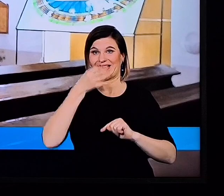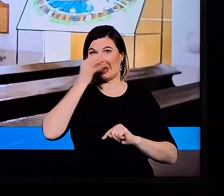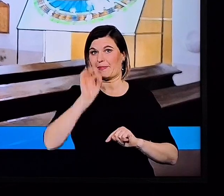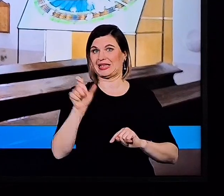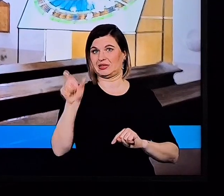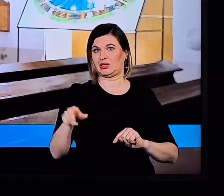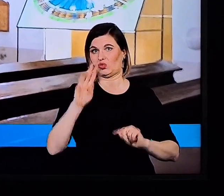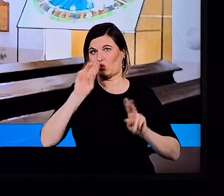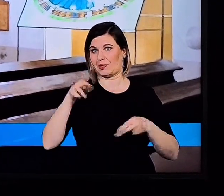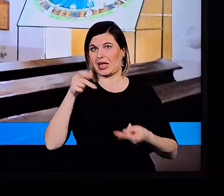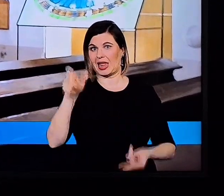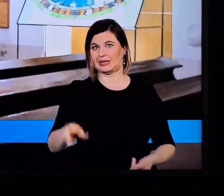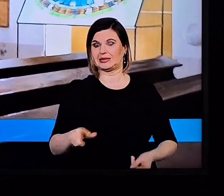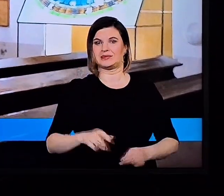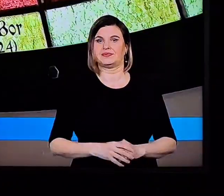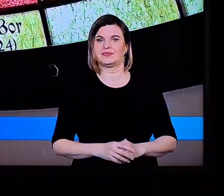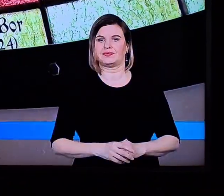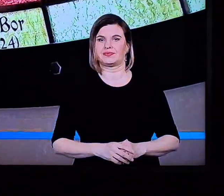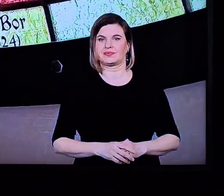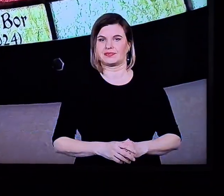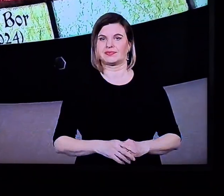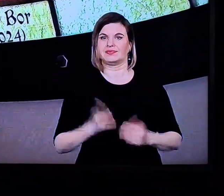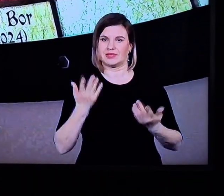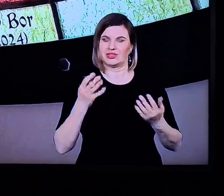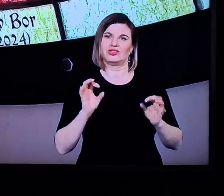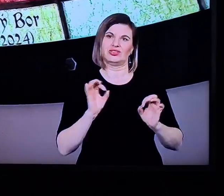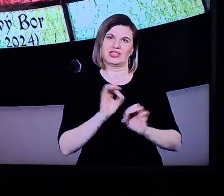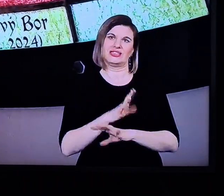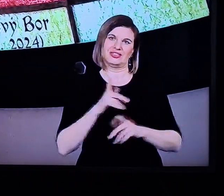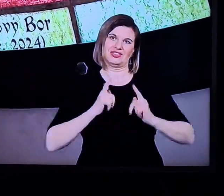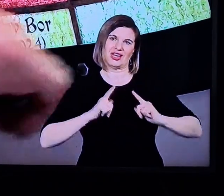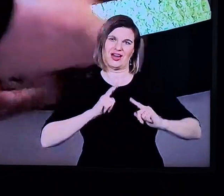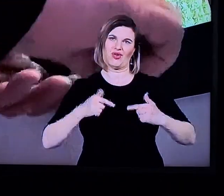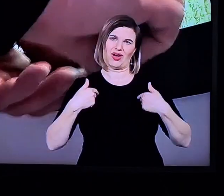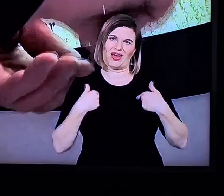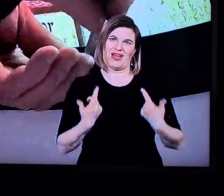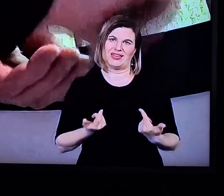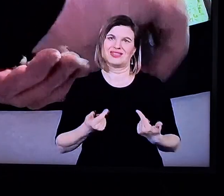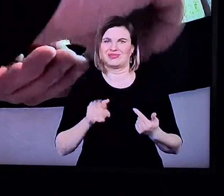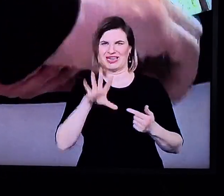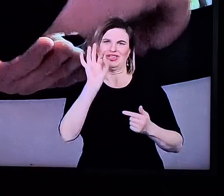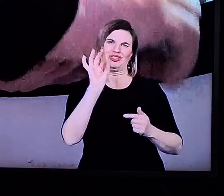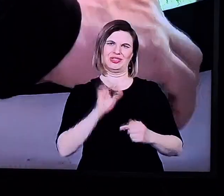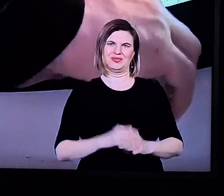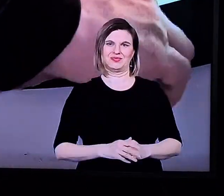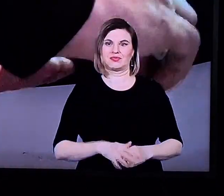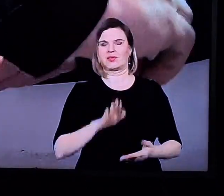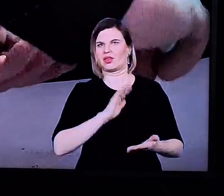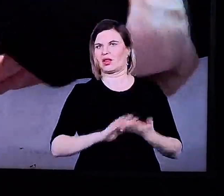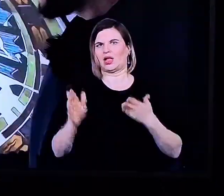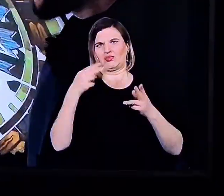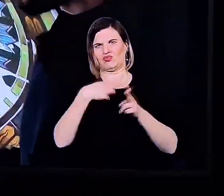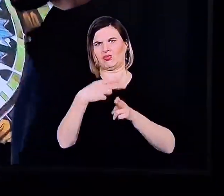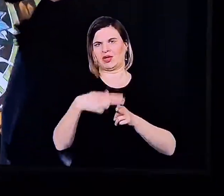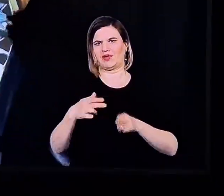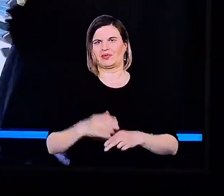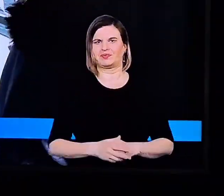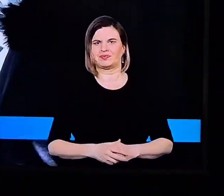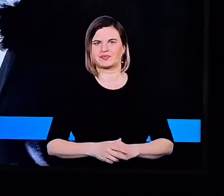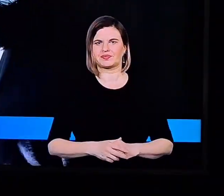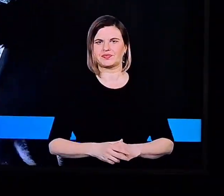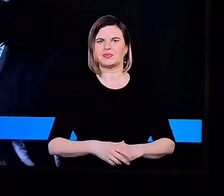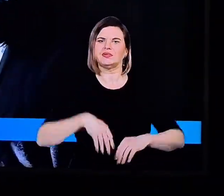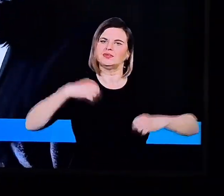kliše, ale čekalo to nás za skláře. Skláři a vitrážníci z novoborského ateliéru se hned pustili do práce. Snažili jsme